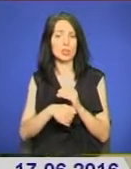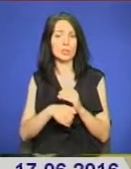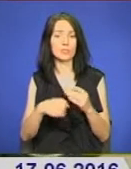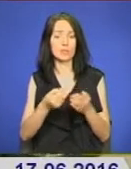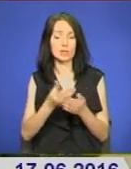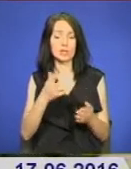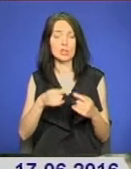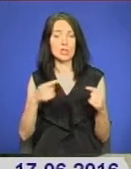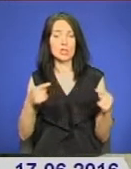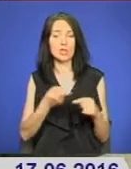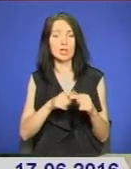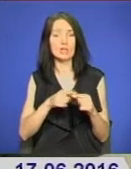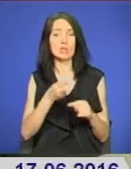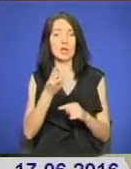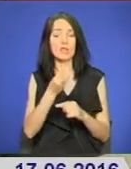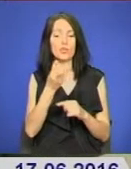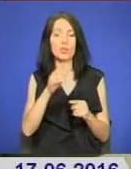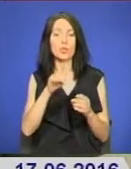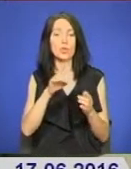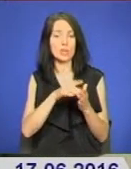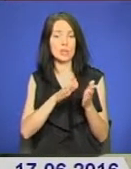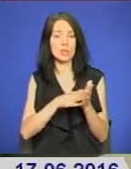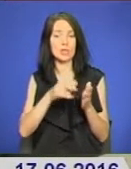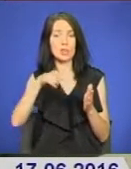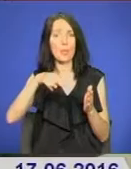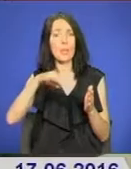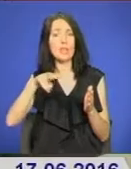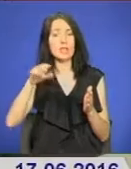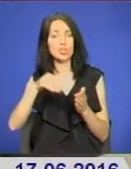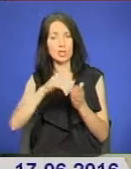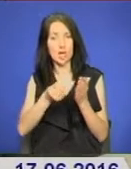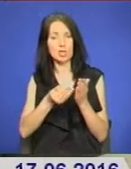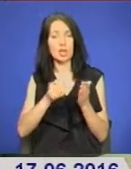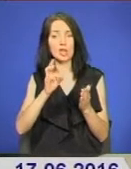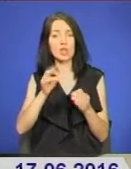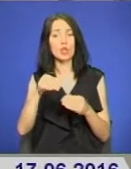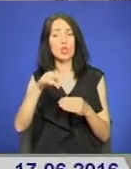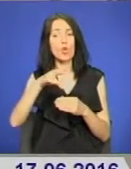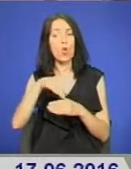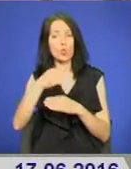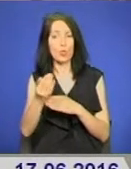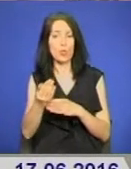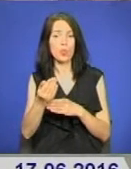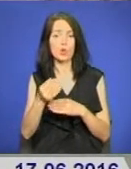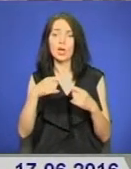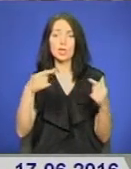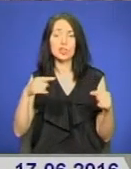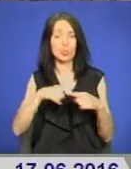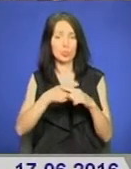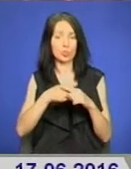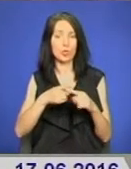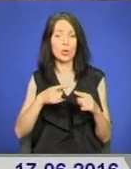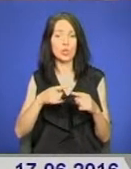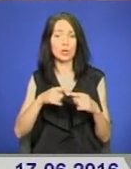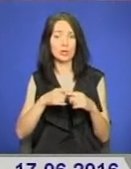речей. Це відеореєстратори, планшети, ноутбуки, велосипеди, інша побутова техніка. Серед розшукуваних – один